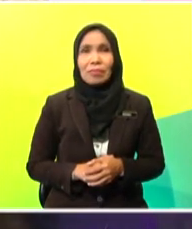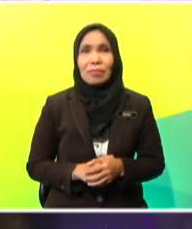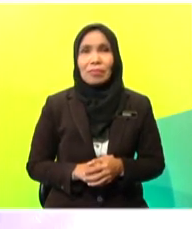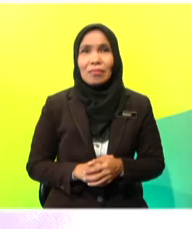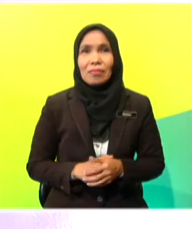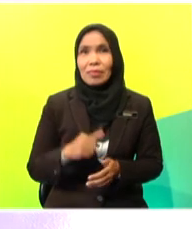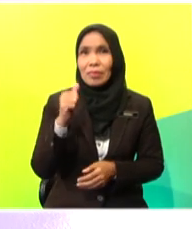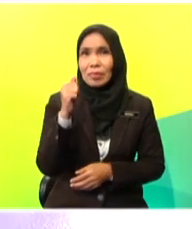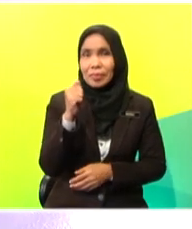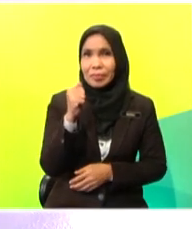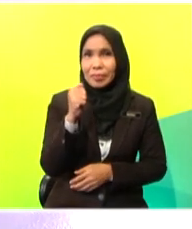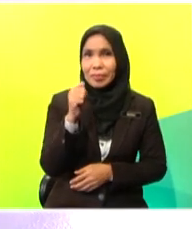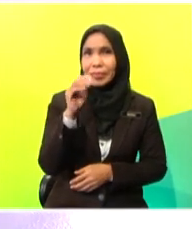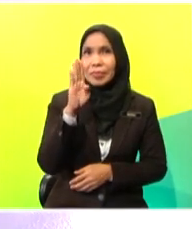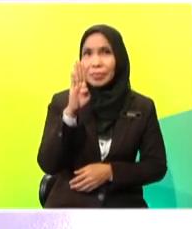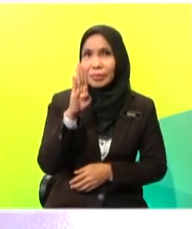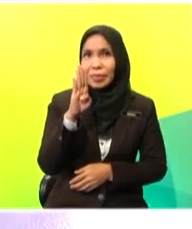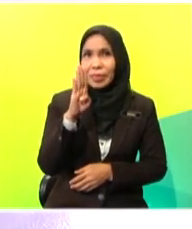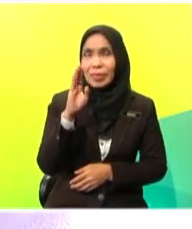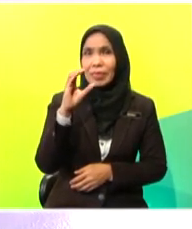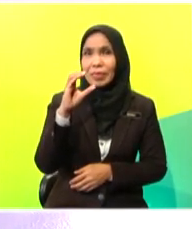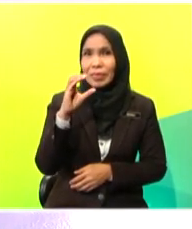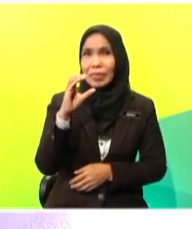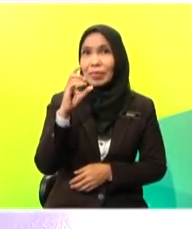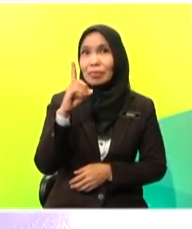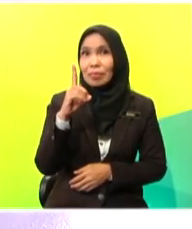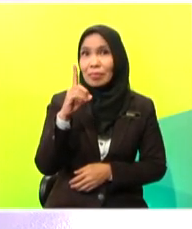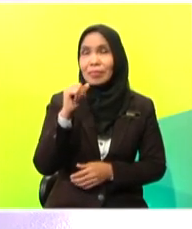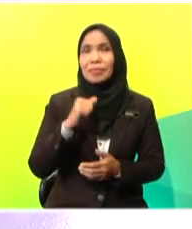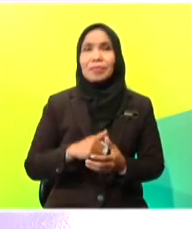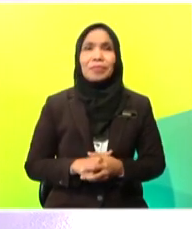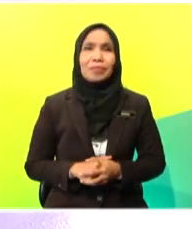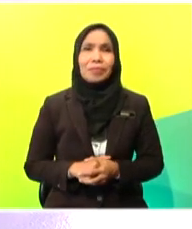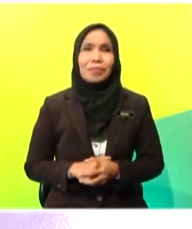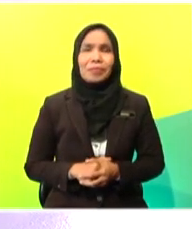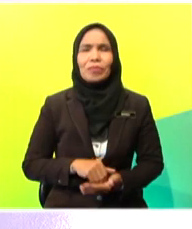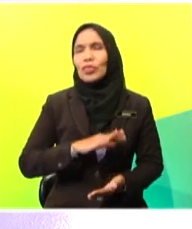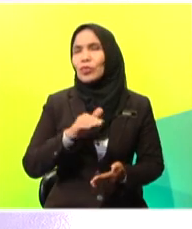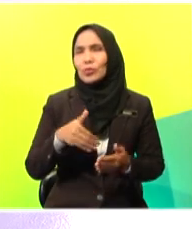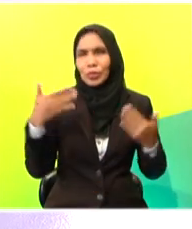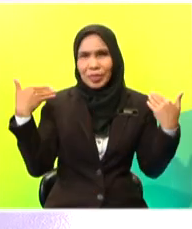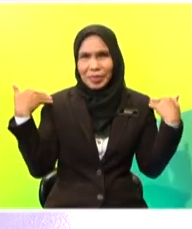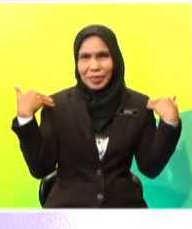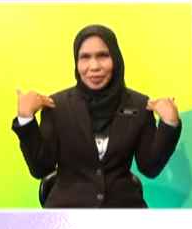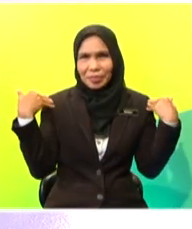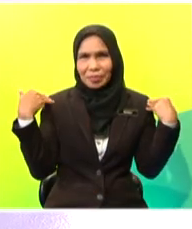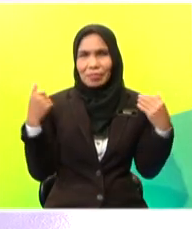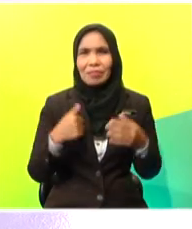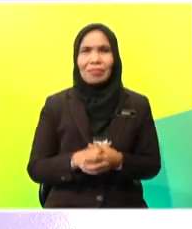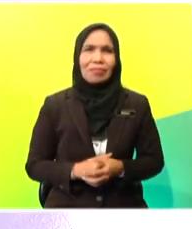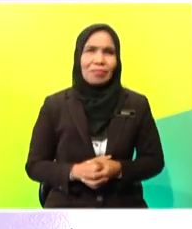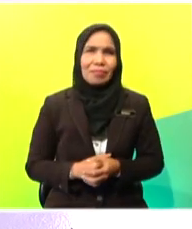ih By si diadu tak semua semua aduh semuanya tapi